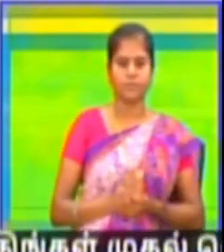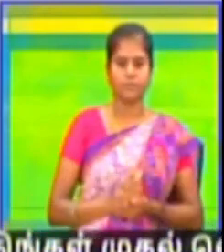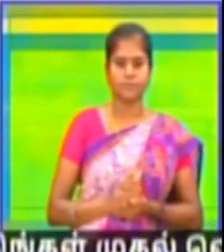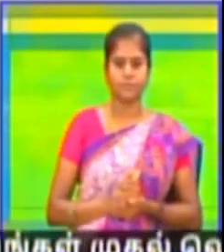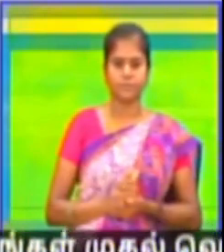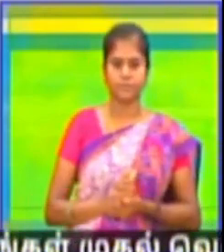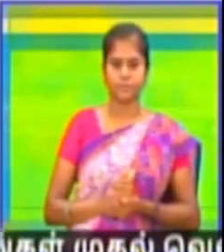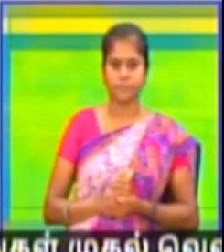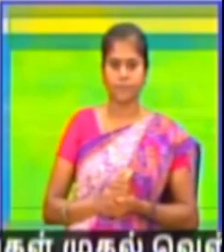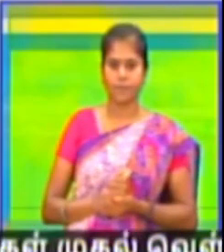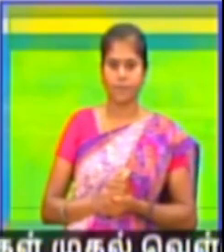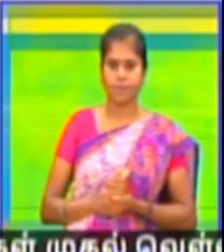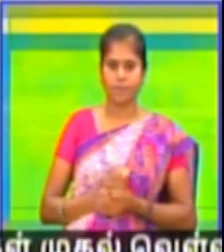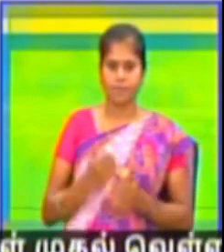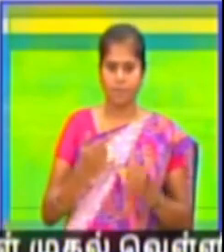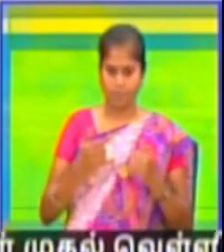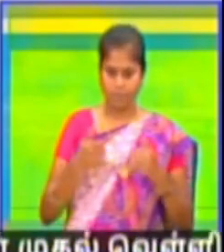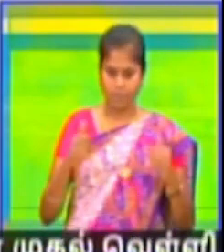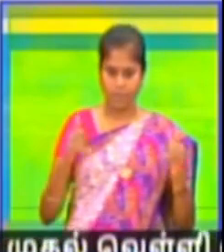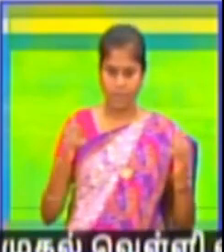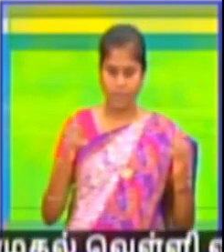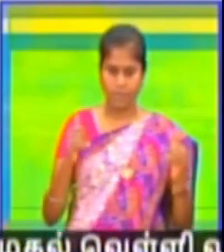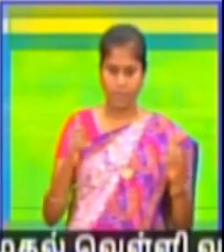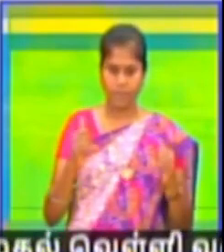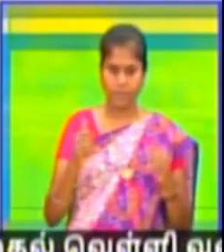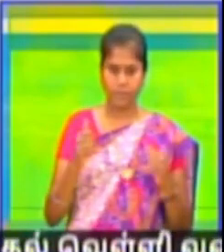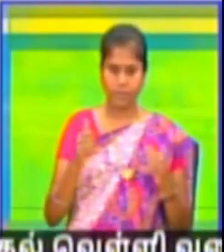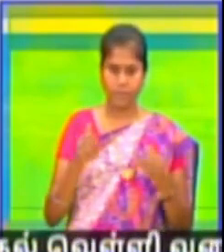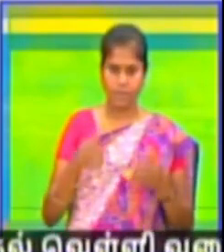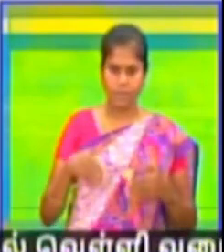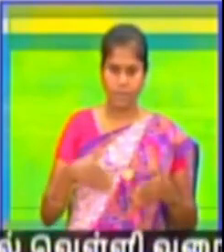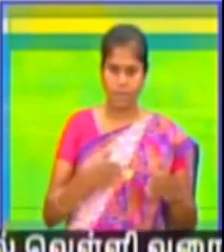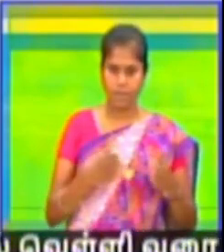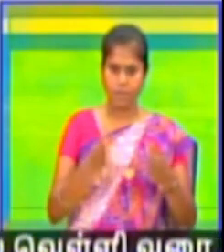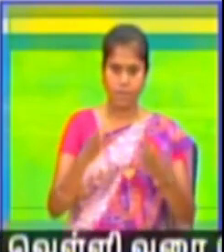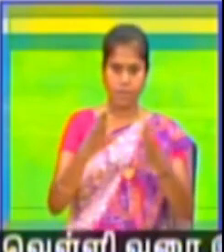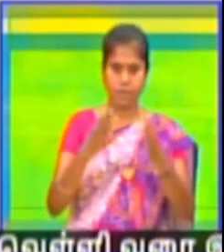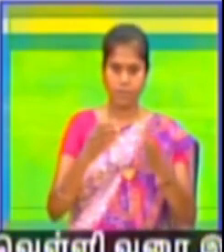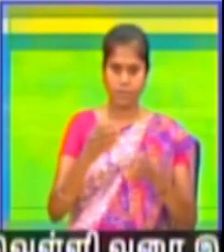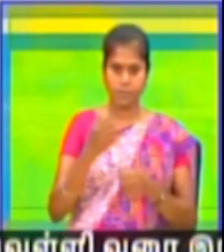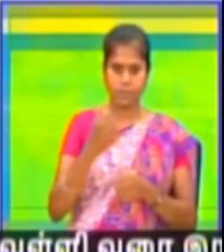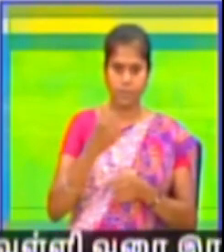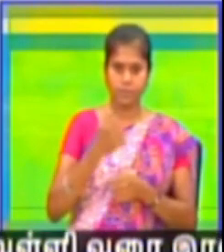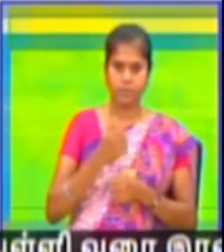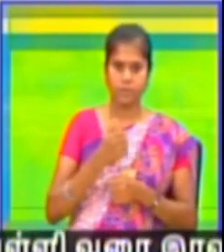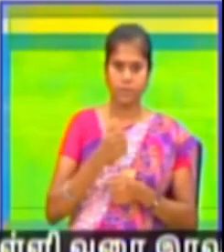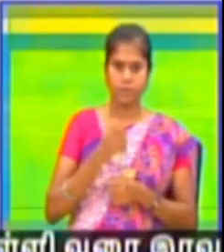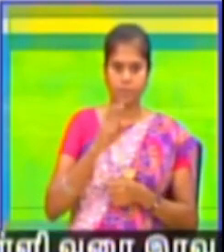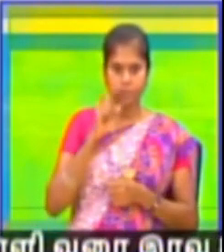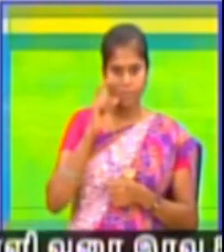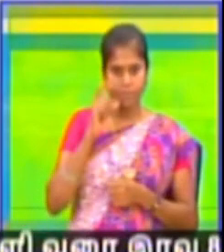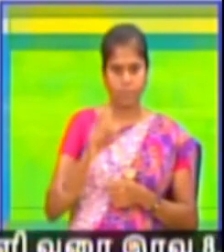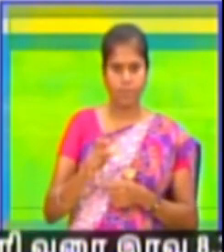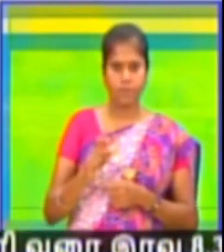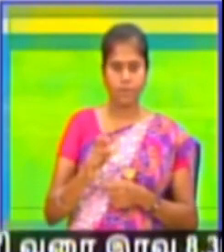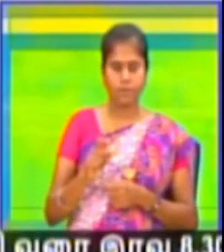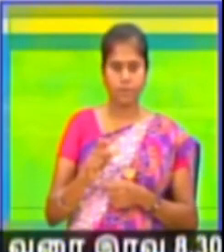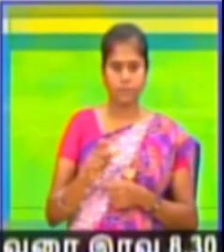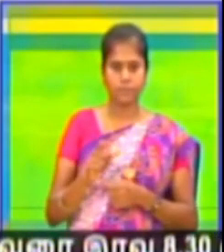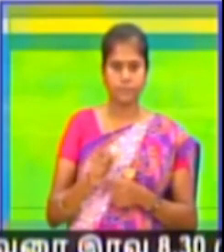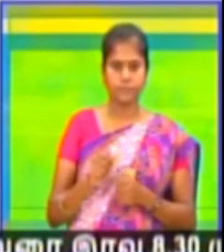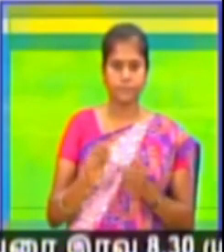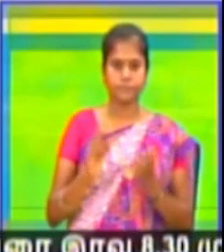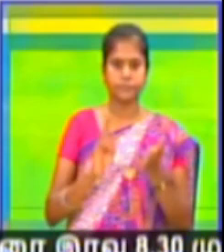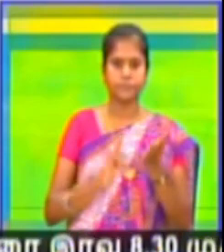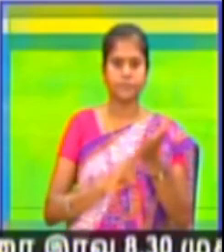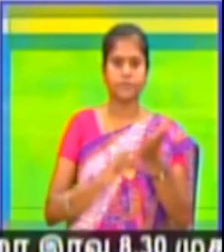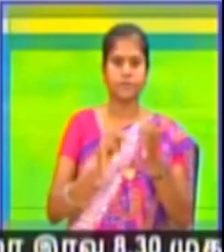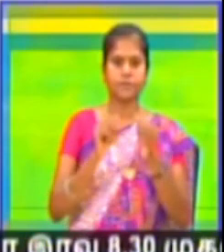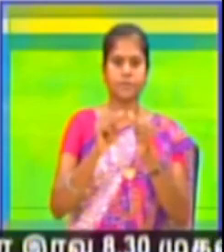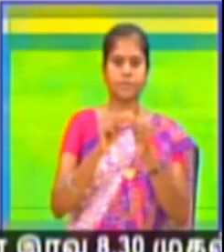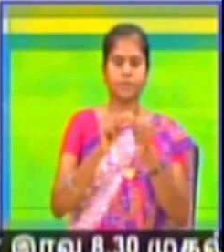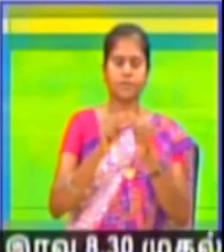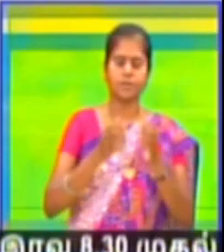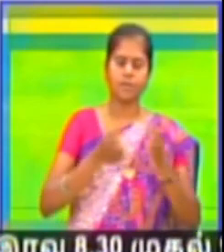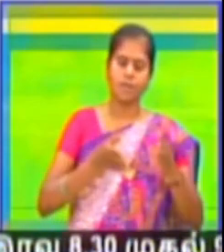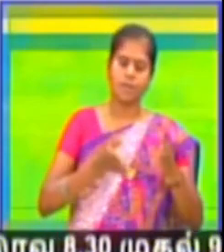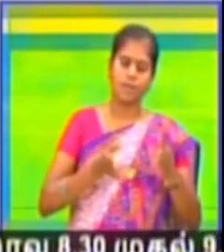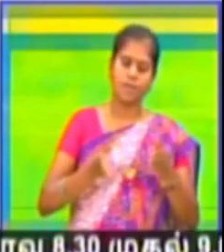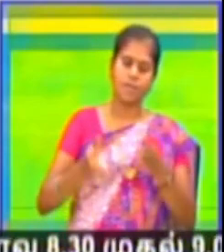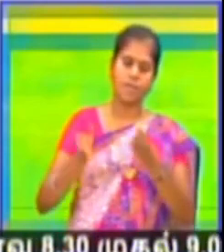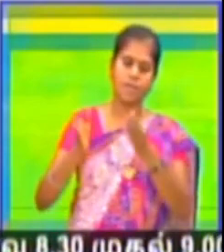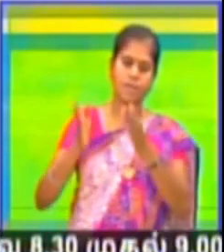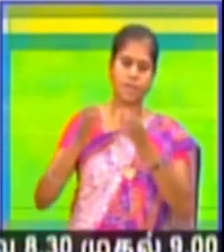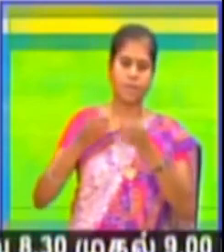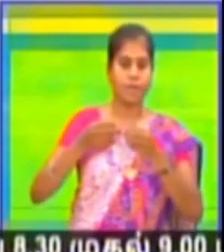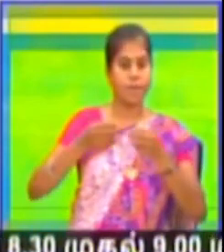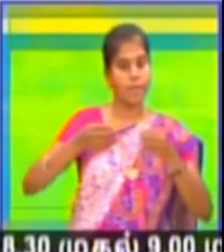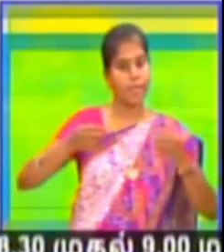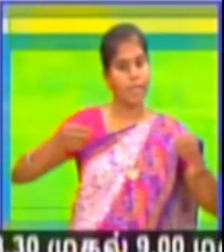கொஞ்சம் கவனித்து பார்த்தீங்கன்னா இந்த ஆறுகளை பற்றி நீங்கள் பார்க்கலாம். வட அமெரிக்காவுடைய மிக நீளமான ஆறுன்னு எடுத்துட்டேன்னா